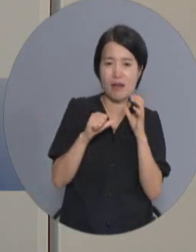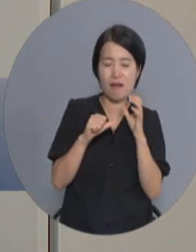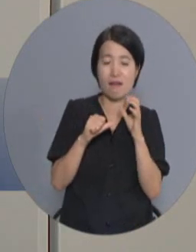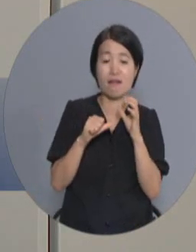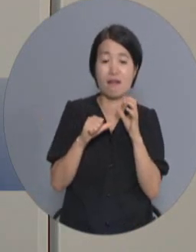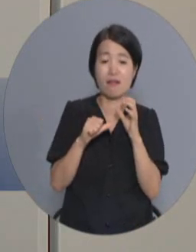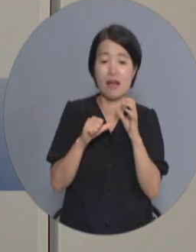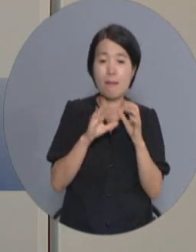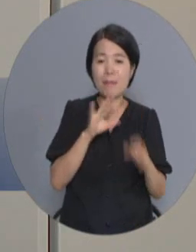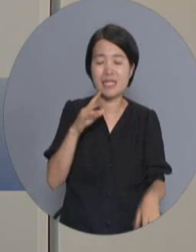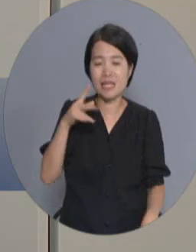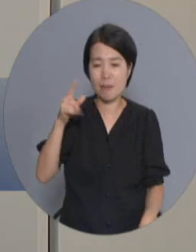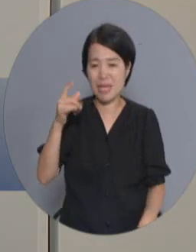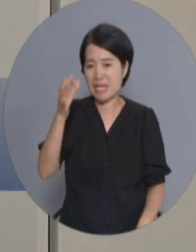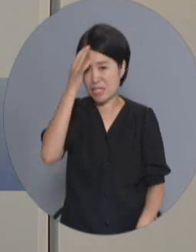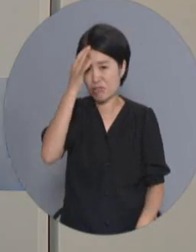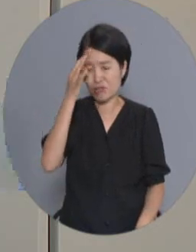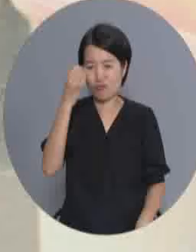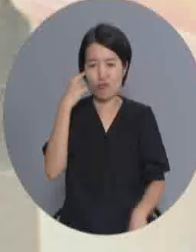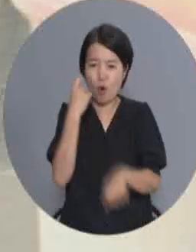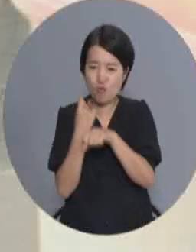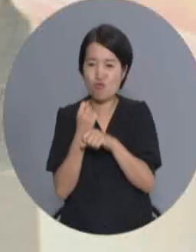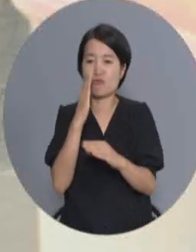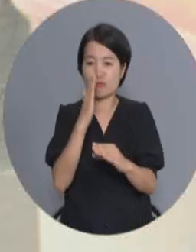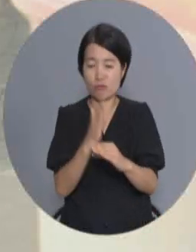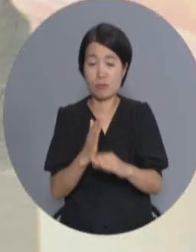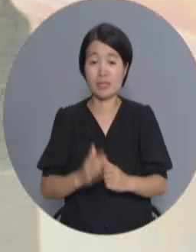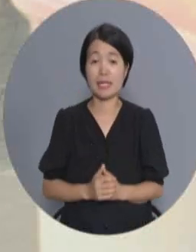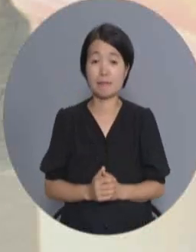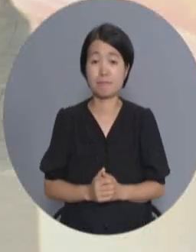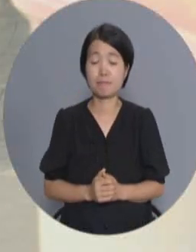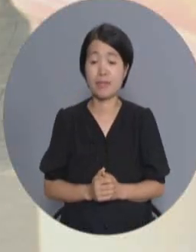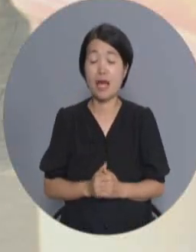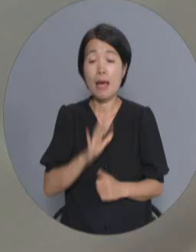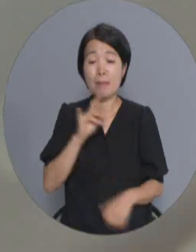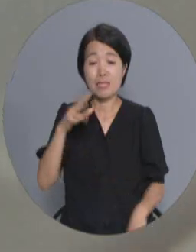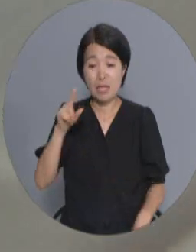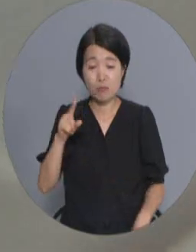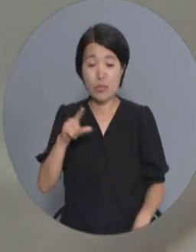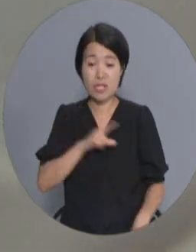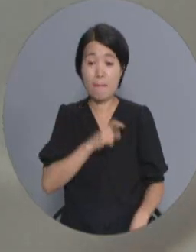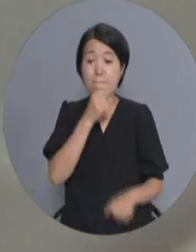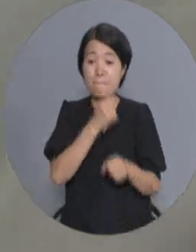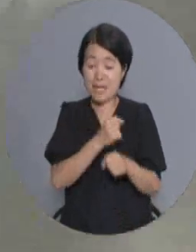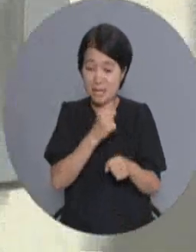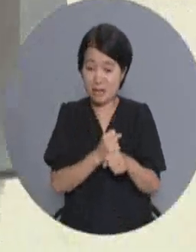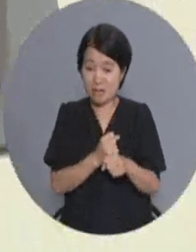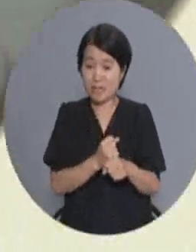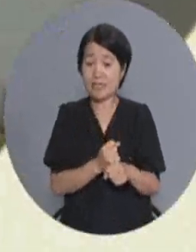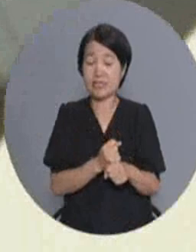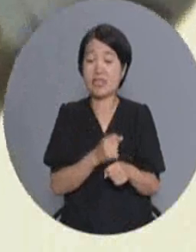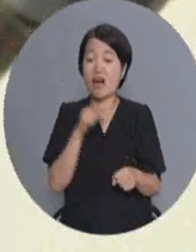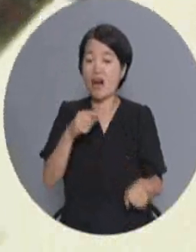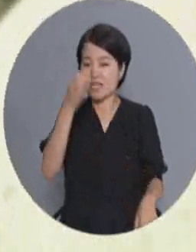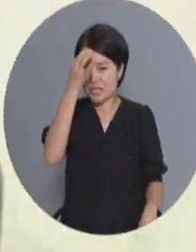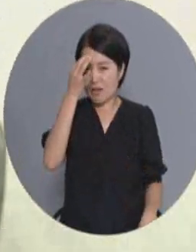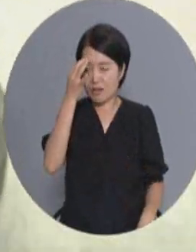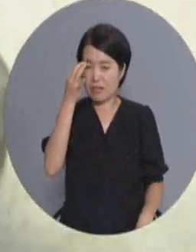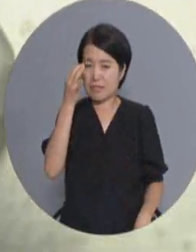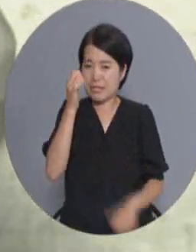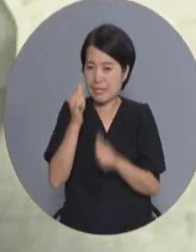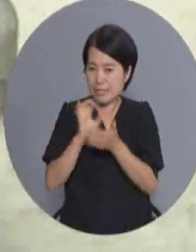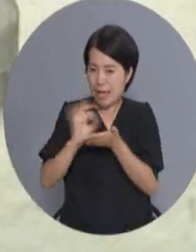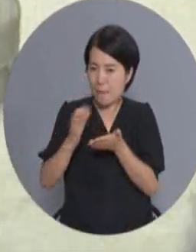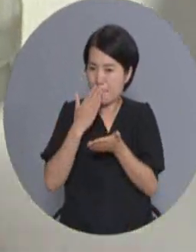수 있는 파지 테라피 기술을 개발하고 있고 신종 파지 테라피로 이름 붙여진 이 기술은 상용화 단계를